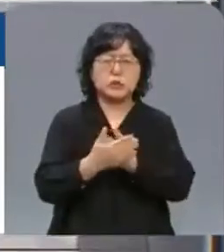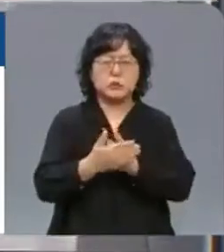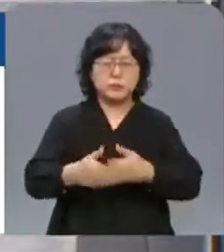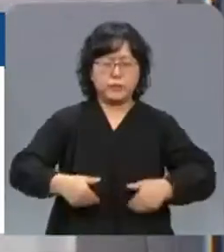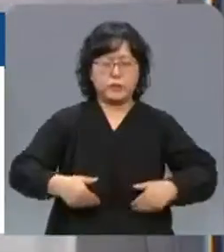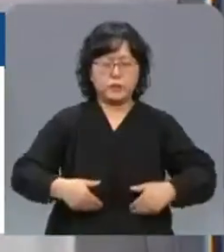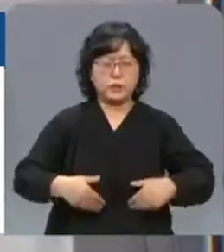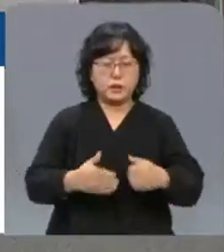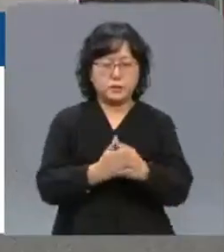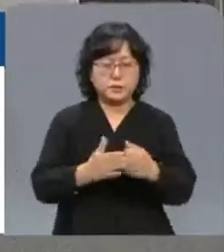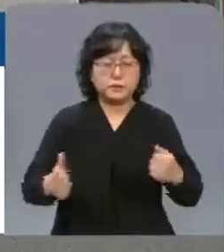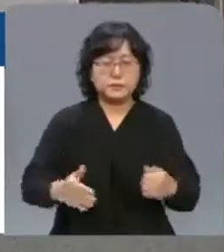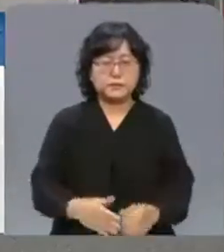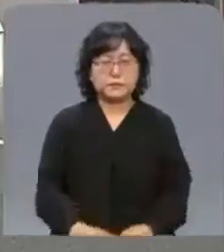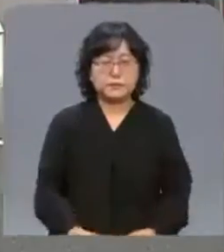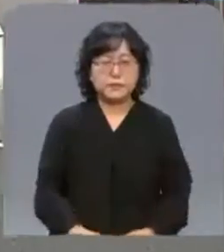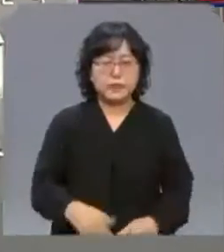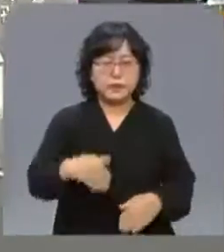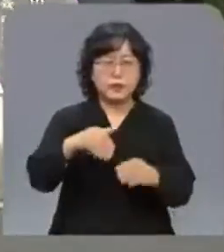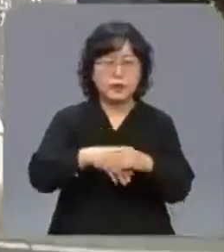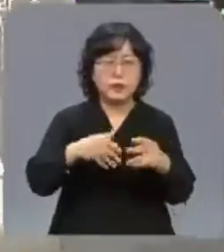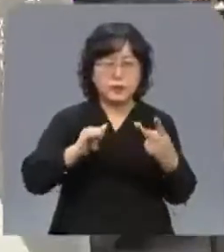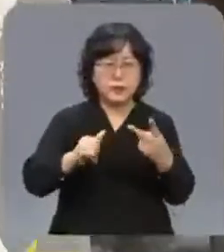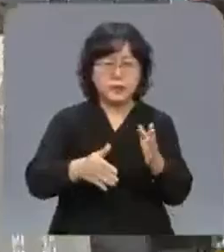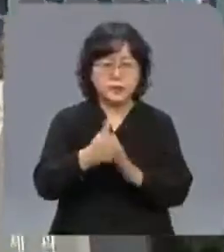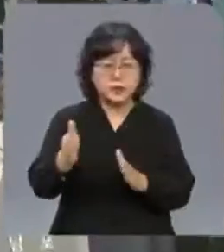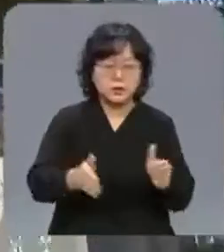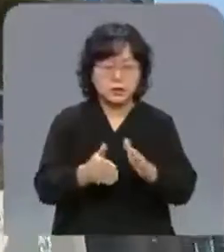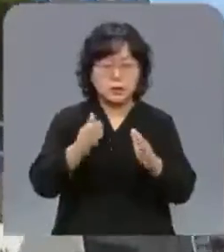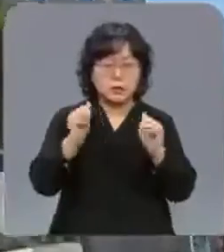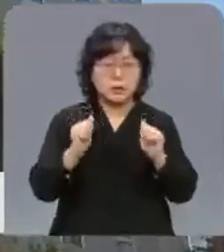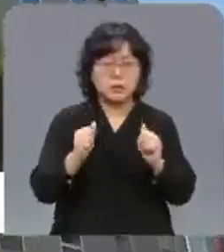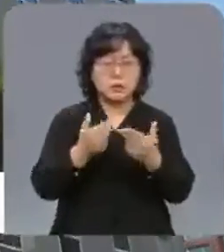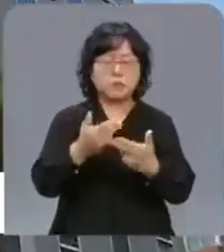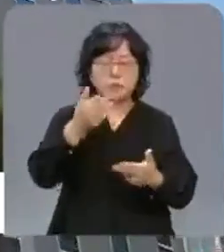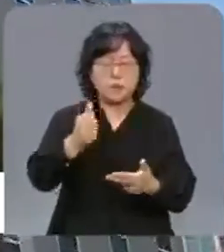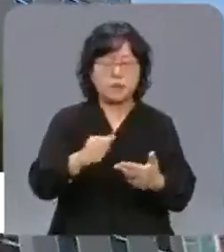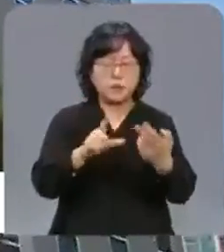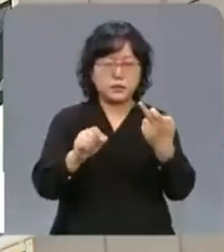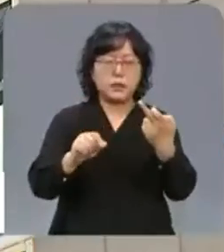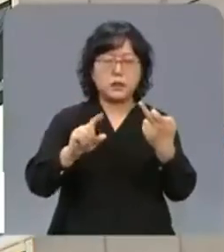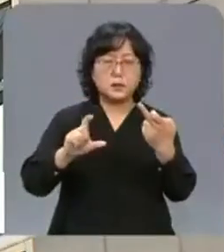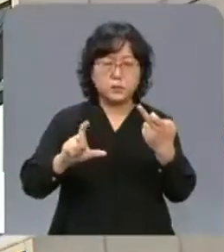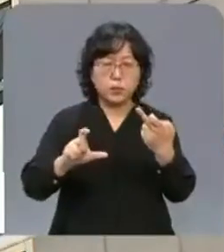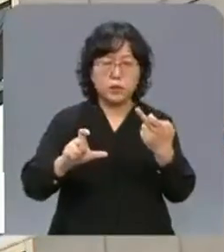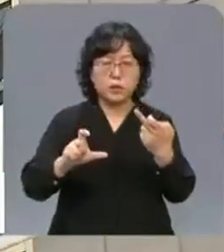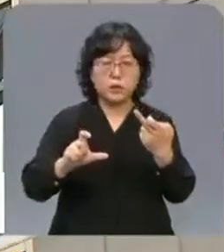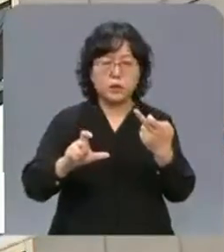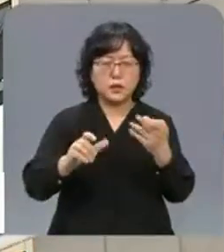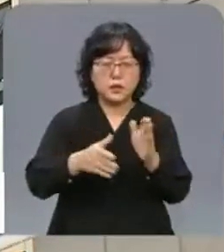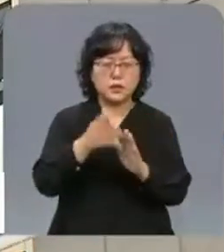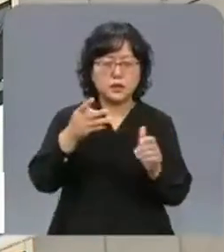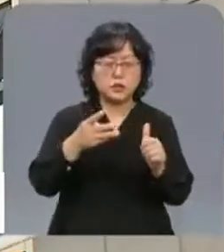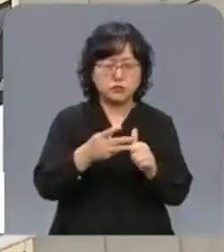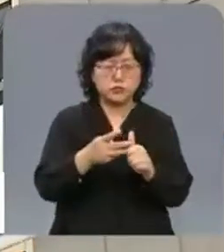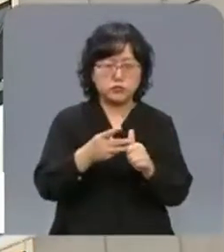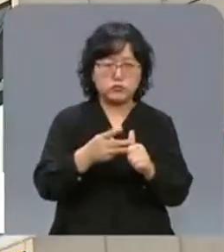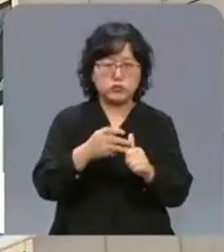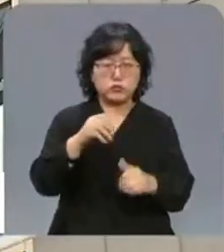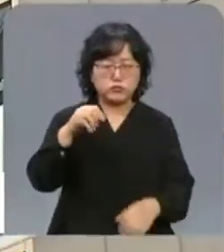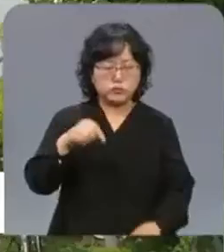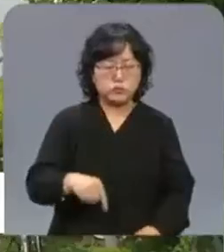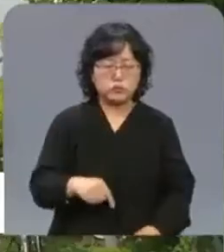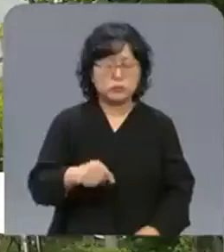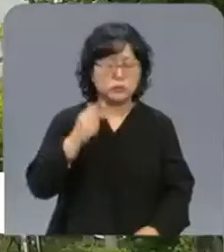상황이기 때문에 민선이기 시도체육회장 선거는 오는 12월 15일 시군고 체육회장 선거는